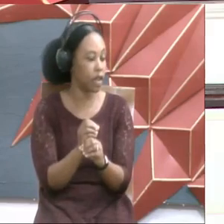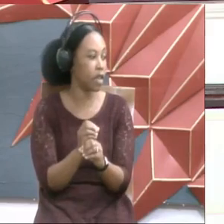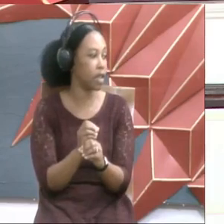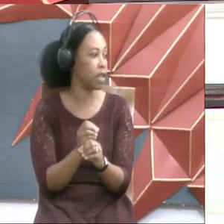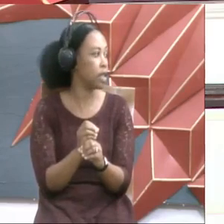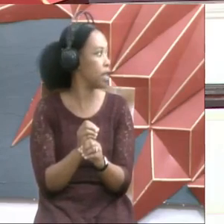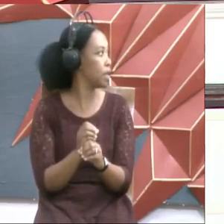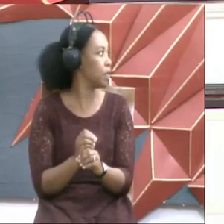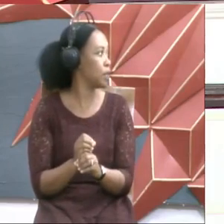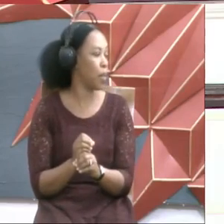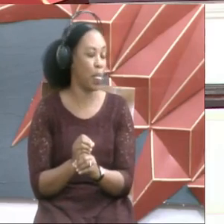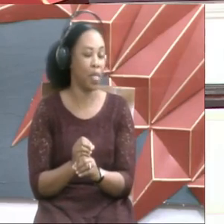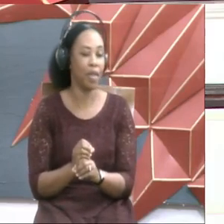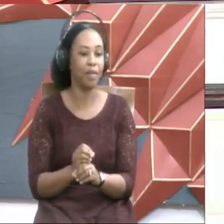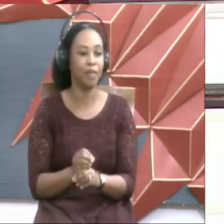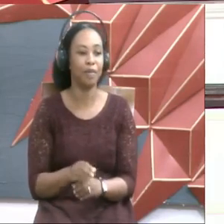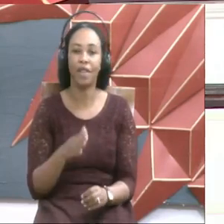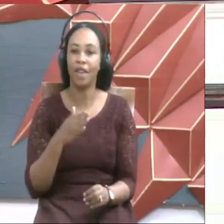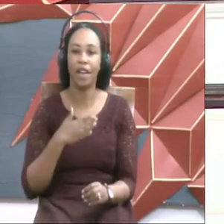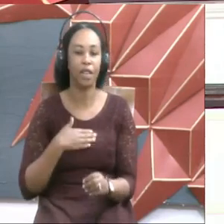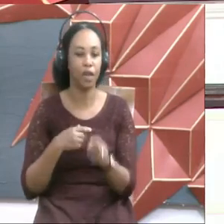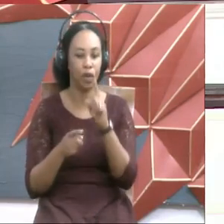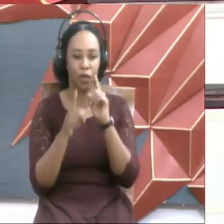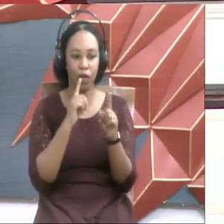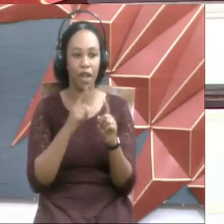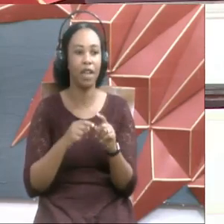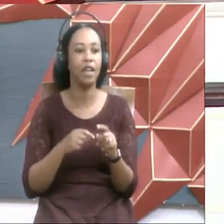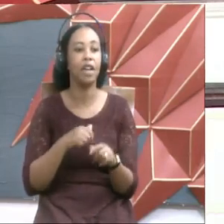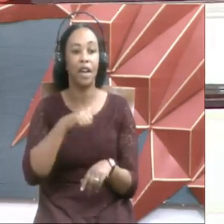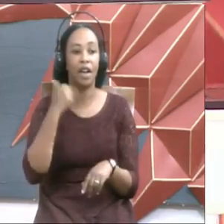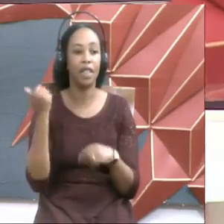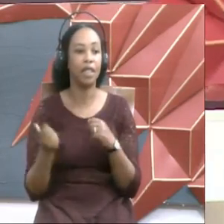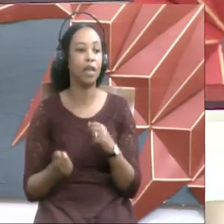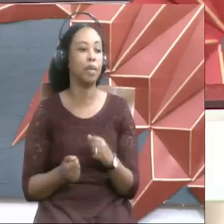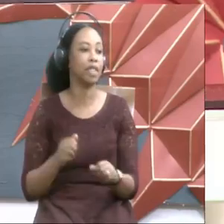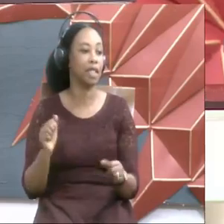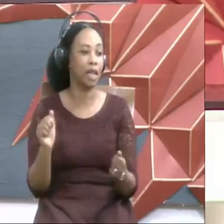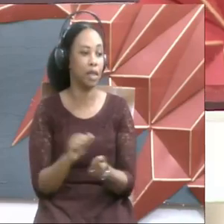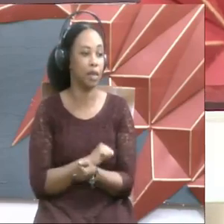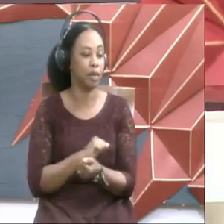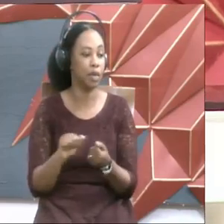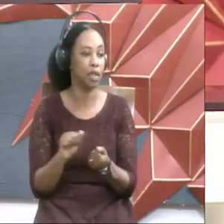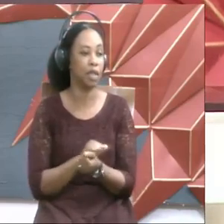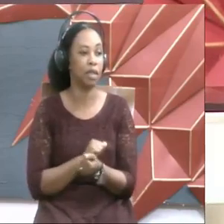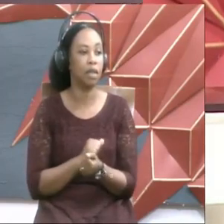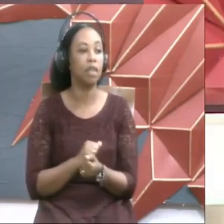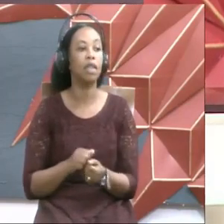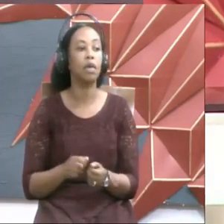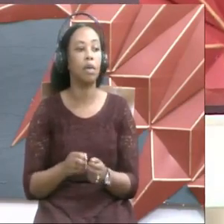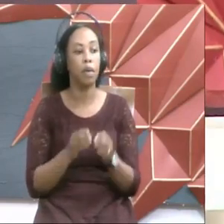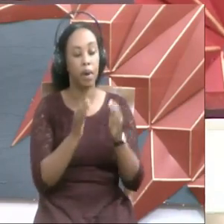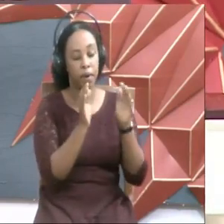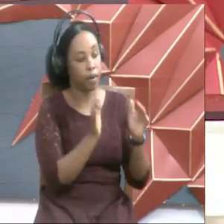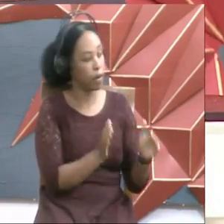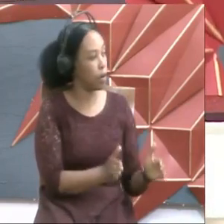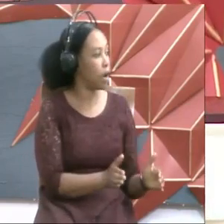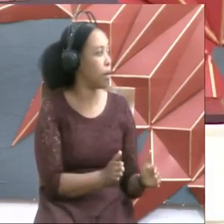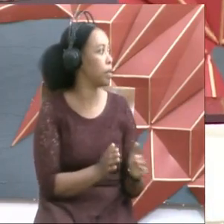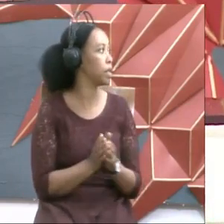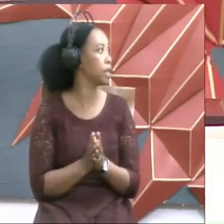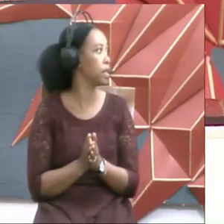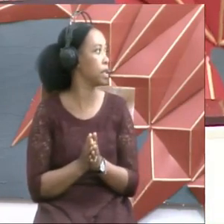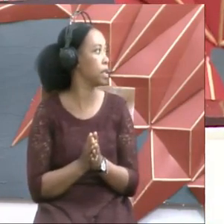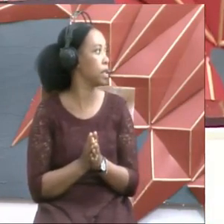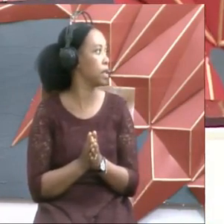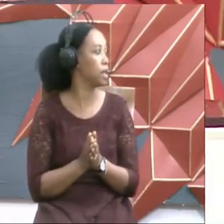nabo bazarimbuka, ariko yabivuze mu kinyabupfura nabo baba bari ukwabo. Avec politesse, mais